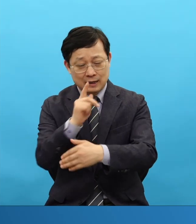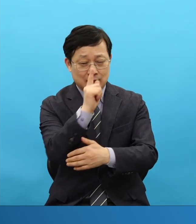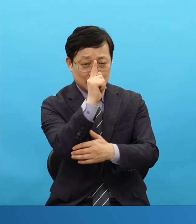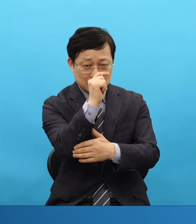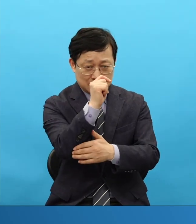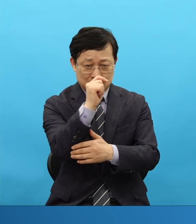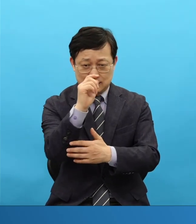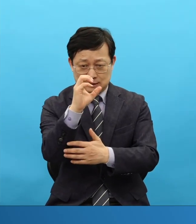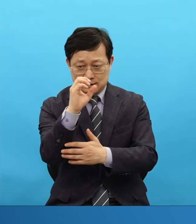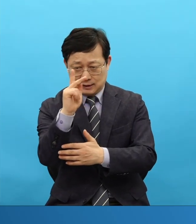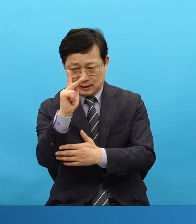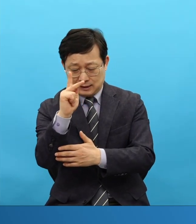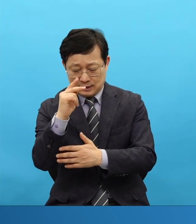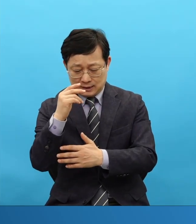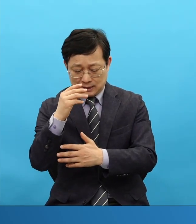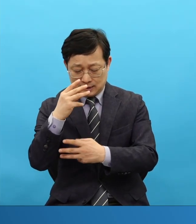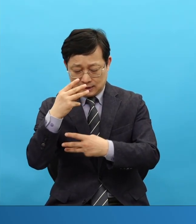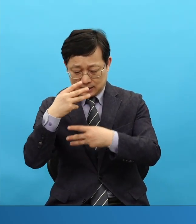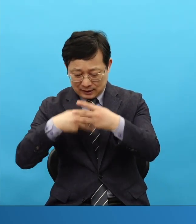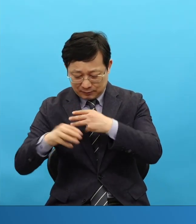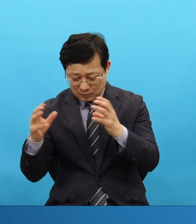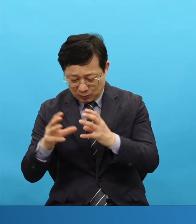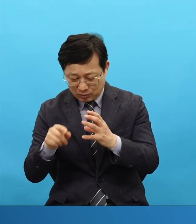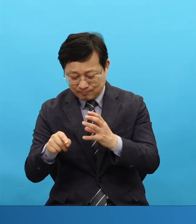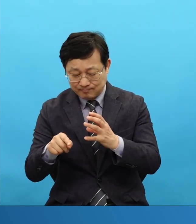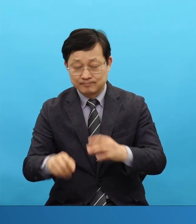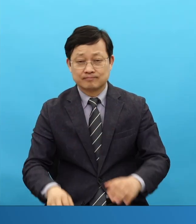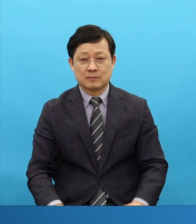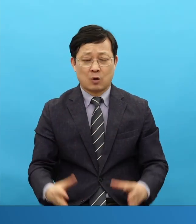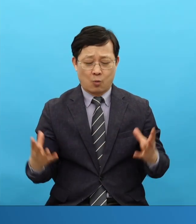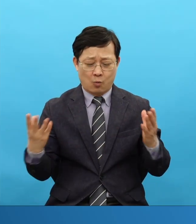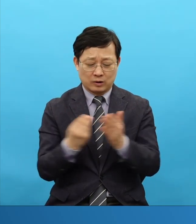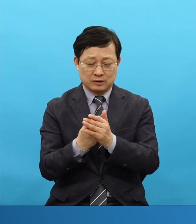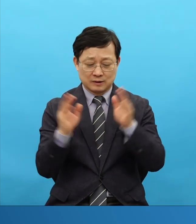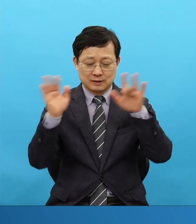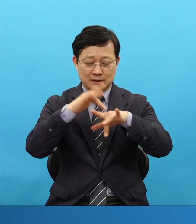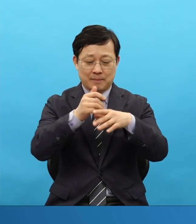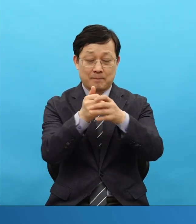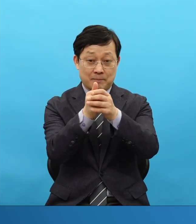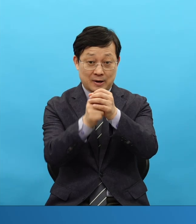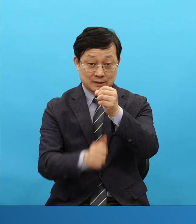也有 TCK， 전혀 흑암 문화에 빠진